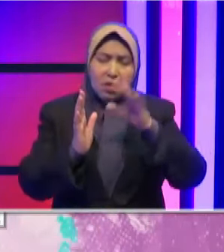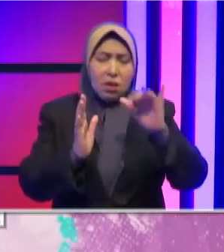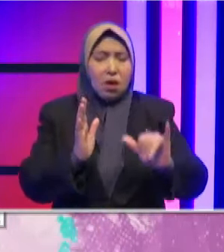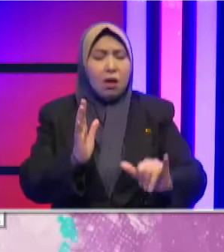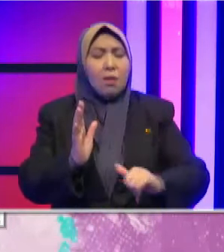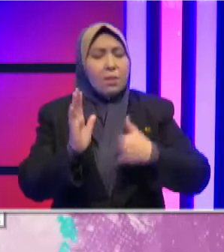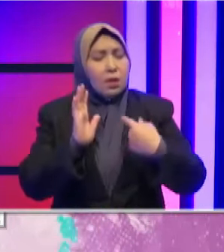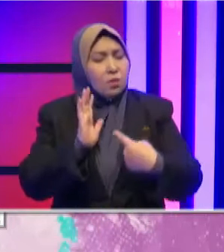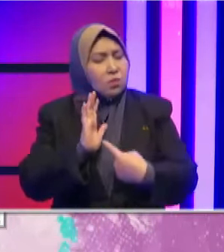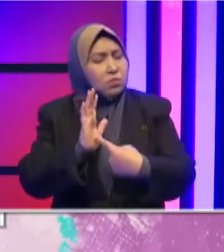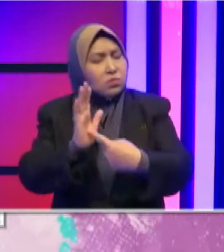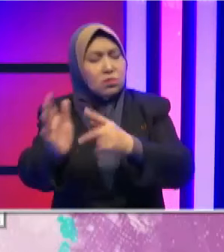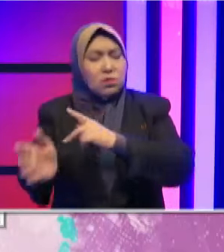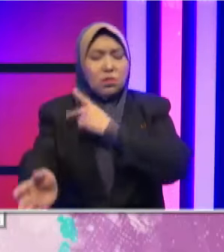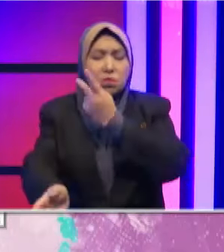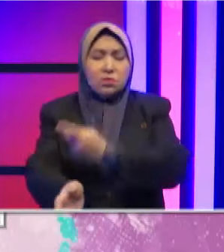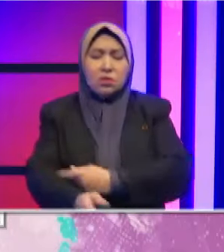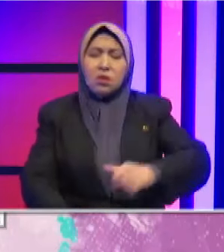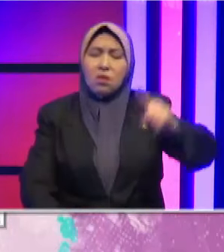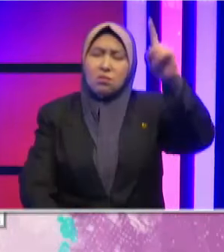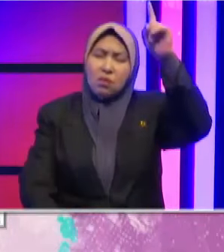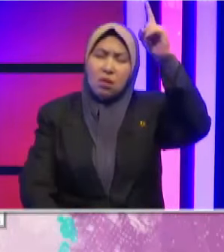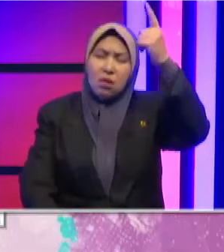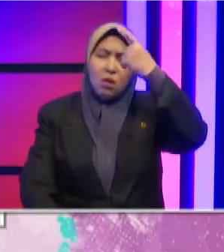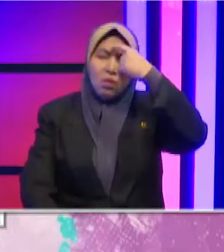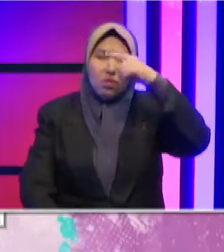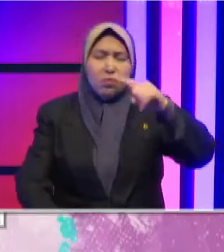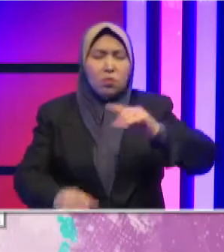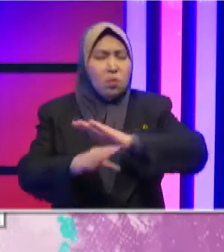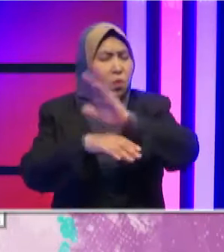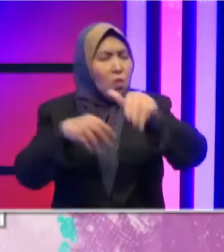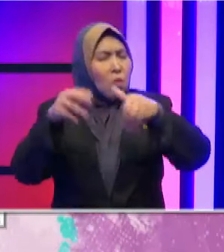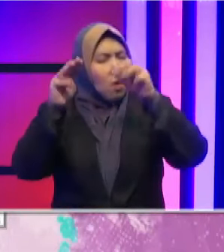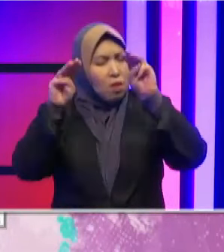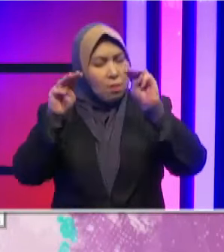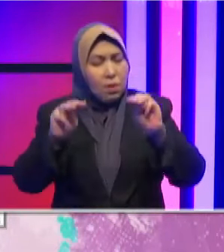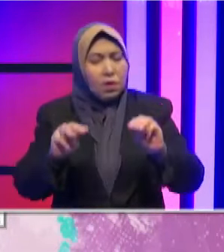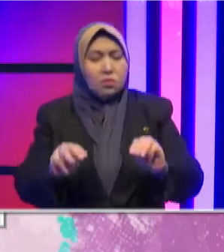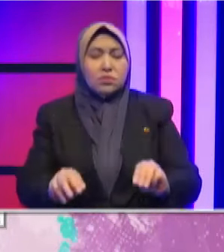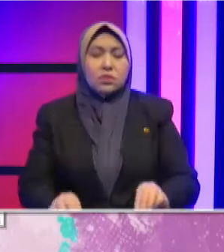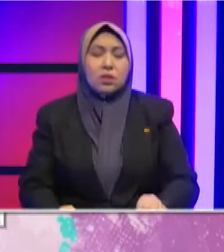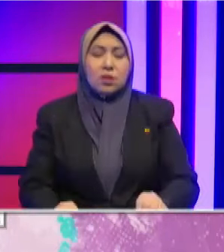ayat Al lil'alamin Yi